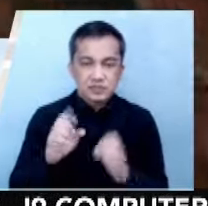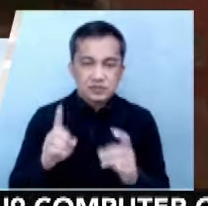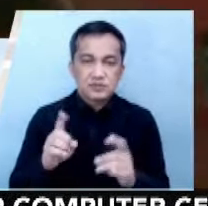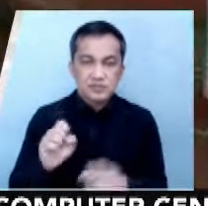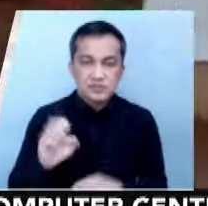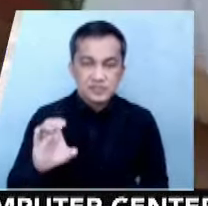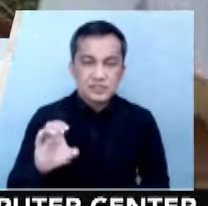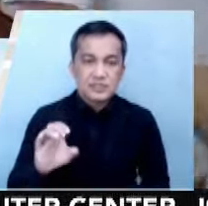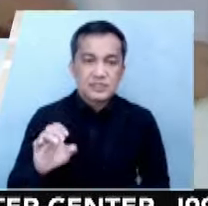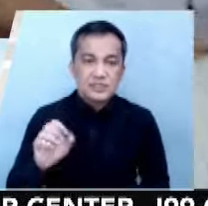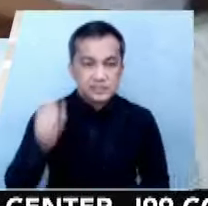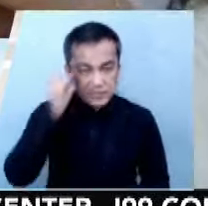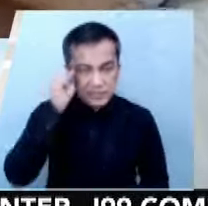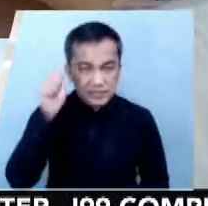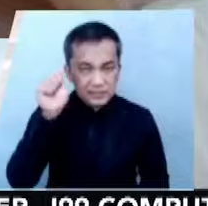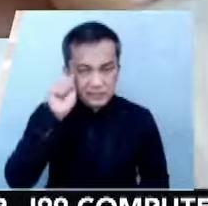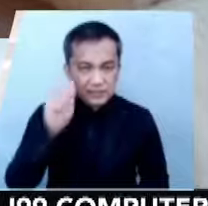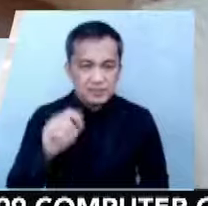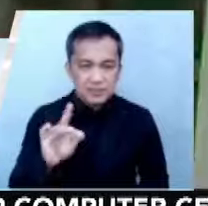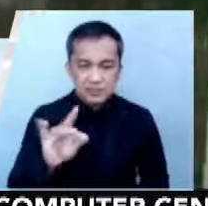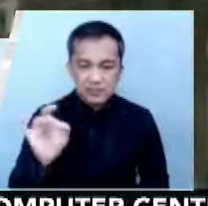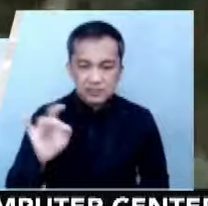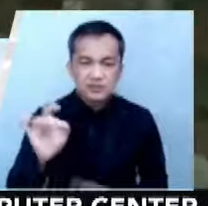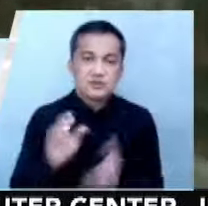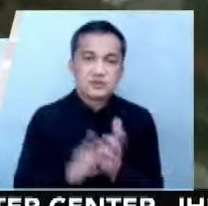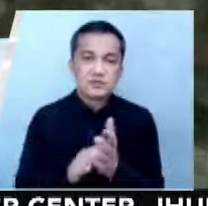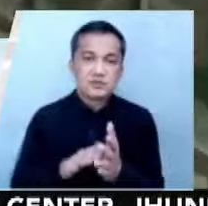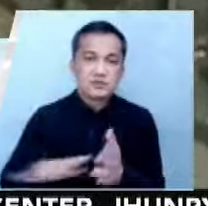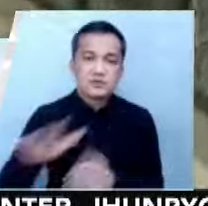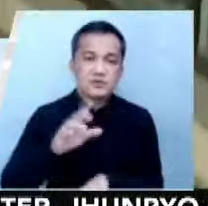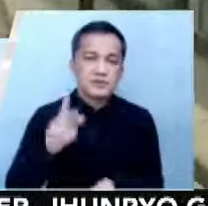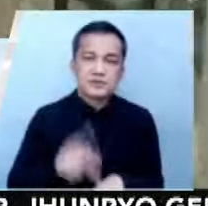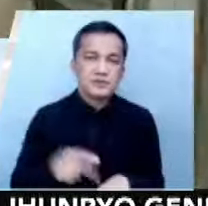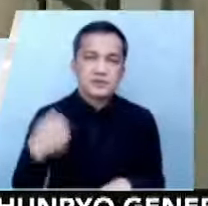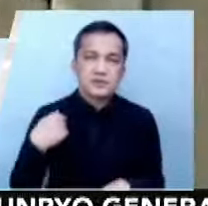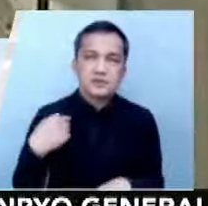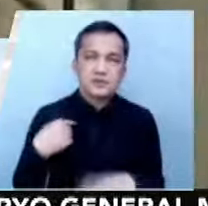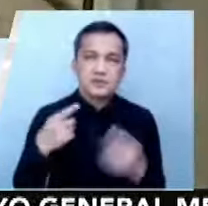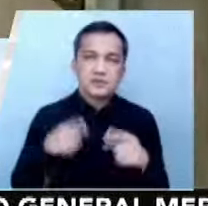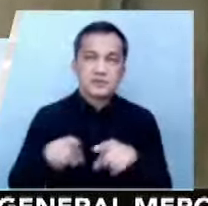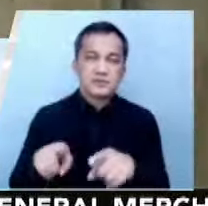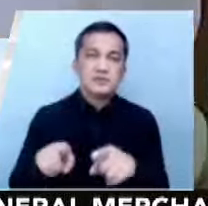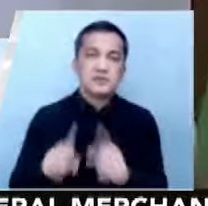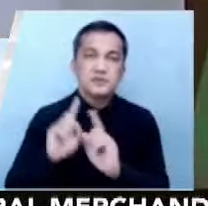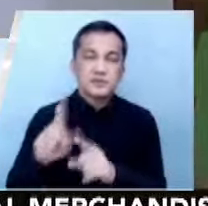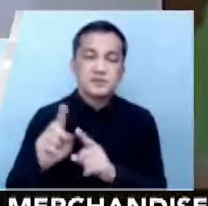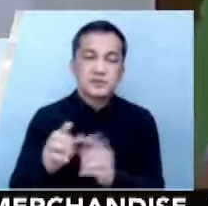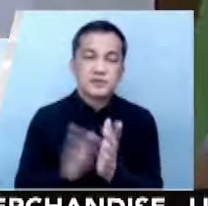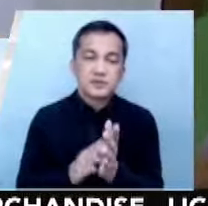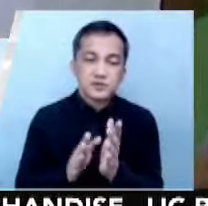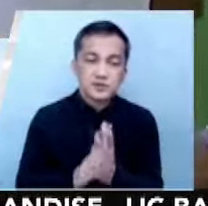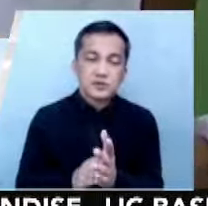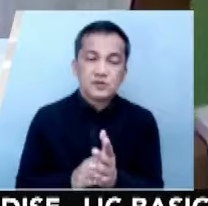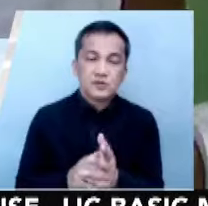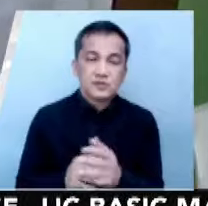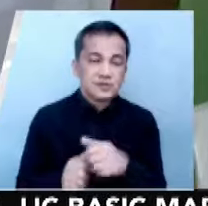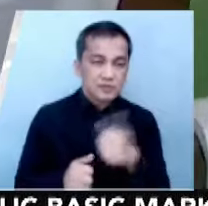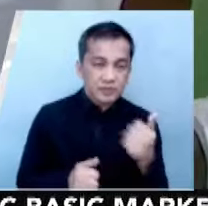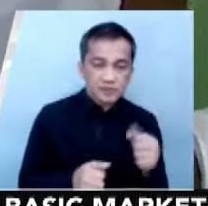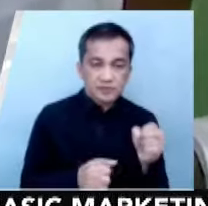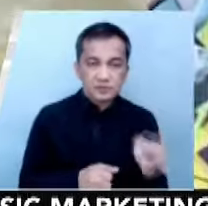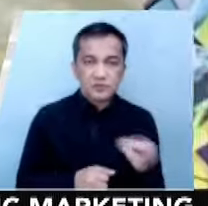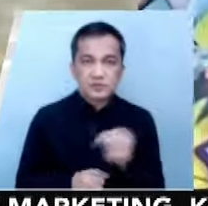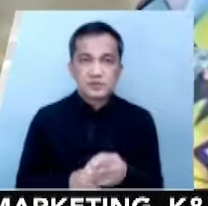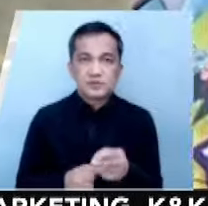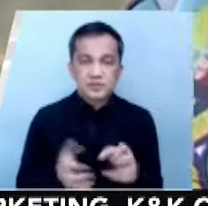magit W paaralan sa buong bansa ang hindi makakasabay sa pasukan Habang may ibang nagpapatupad ng blended